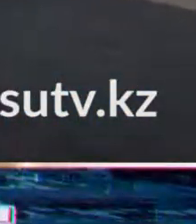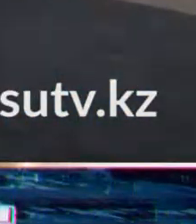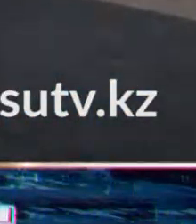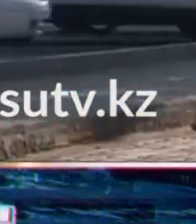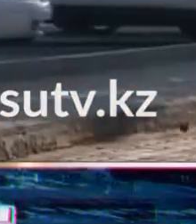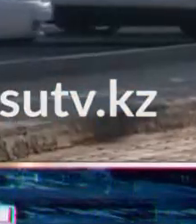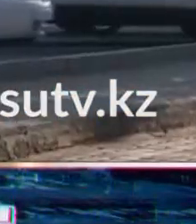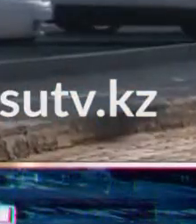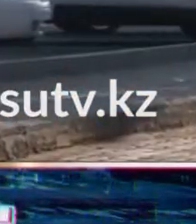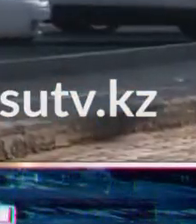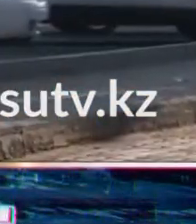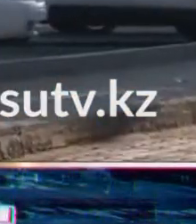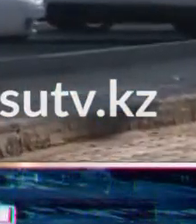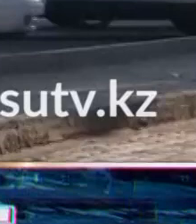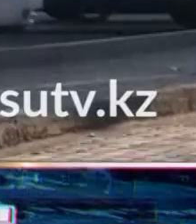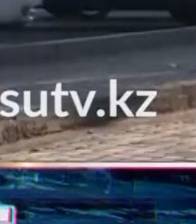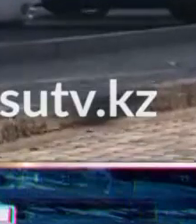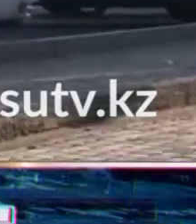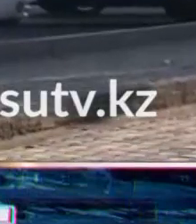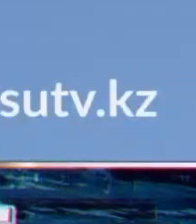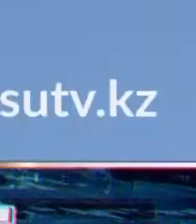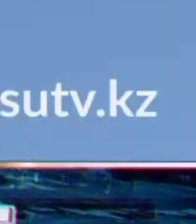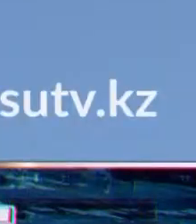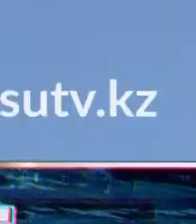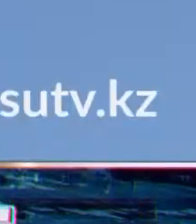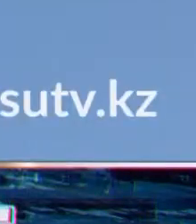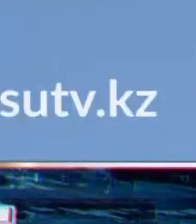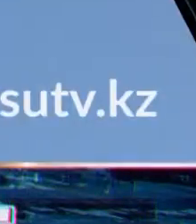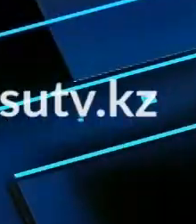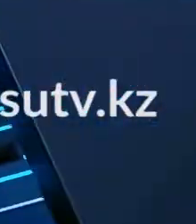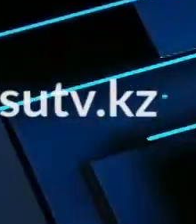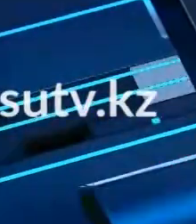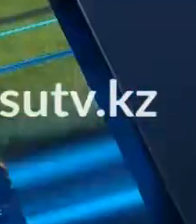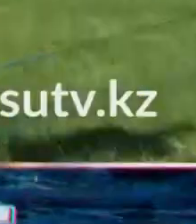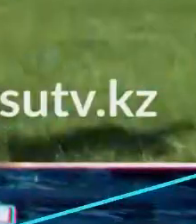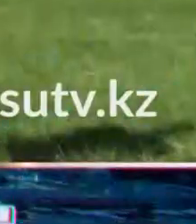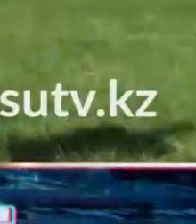На помощь. В Талдыкургане появились полицейские кнопки СОС.